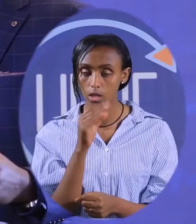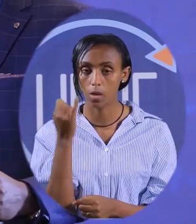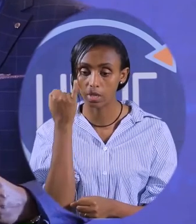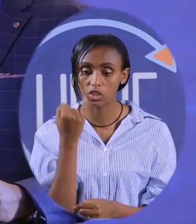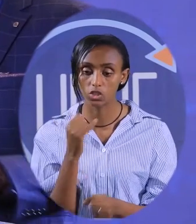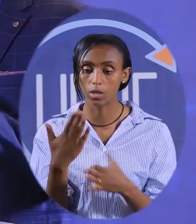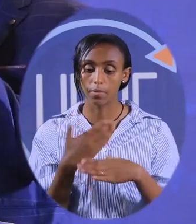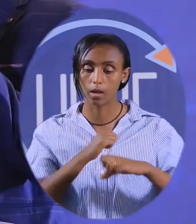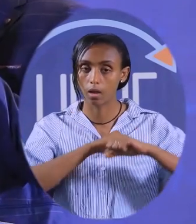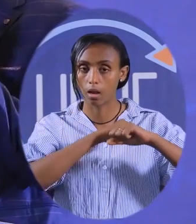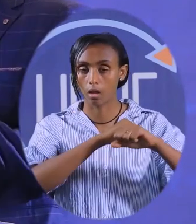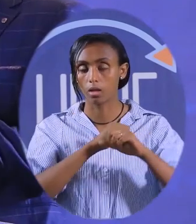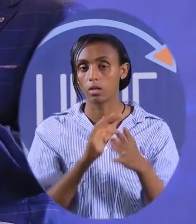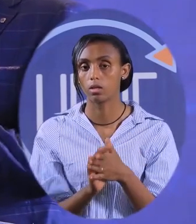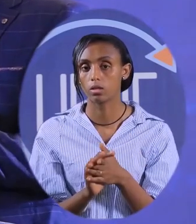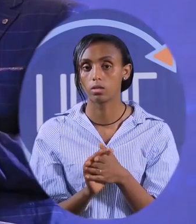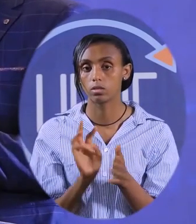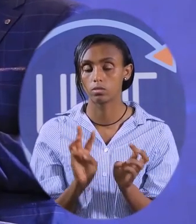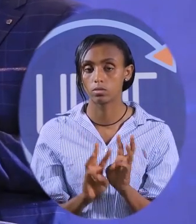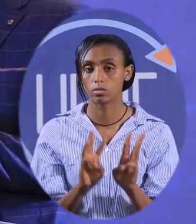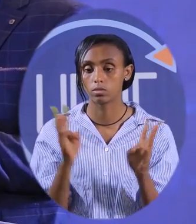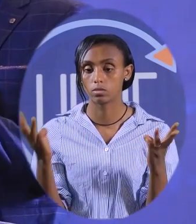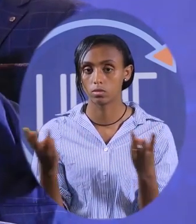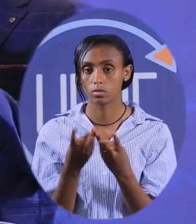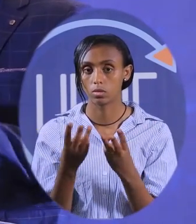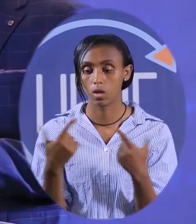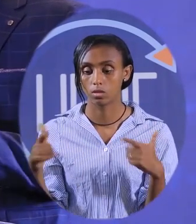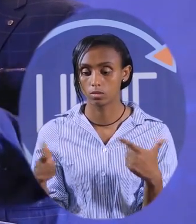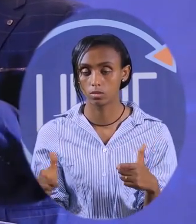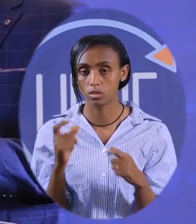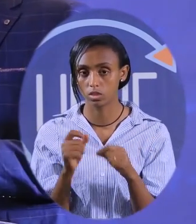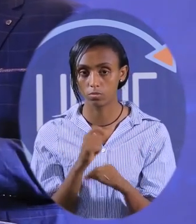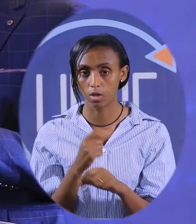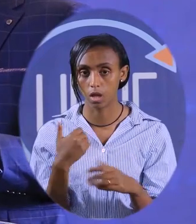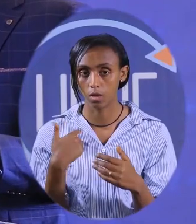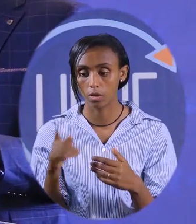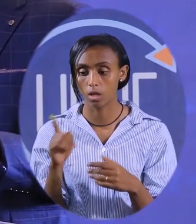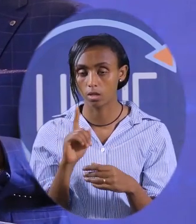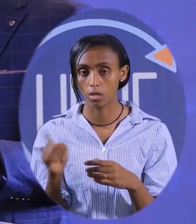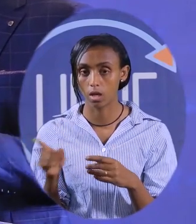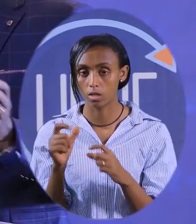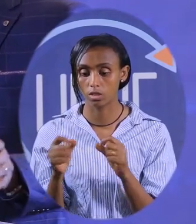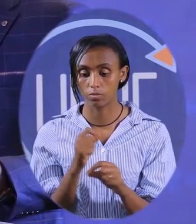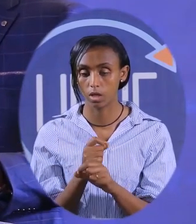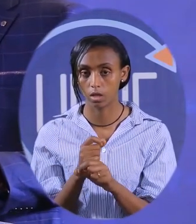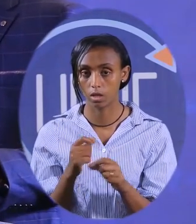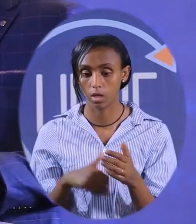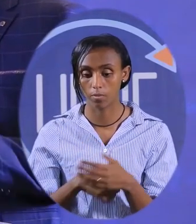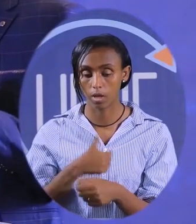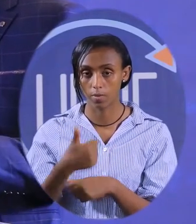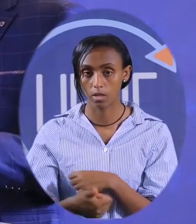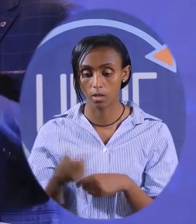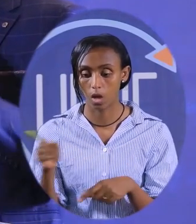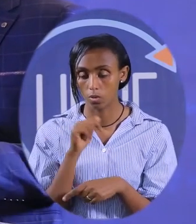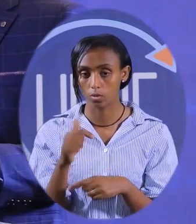መቀጨጭን ለመከላከል የዊንዶ ኦፍ ኦፖርቹኒቲ የሚባለው እድሜ ያለው ያ እድሜ ነው። ያ እድሜ ካመለጠ አይሆንም።